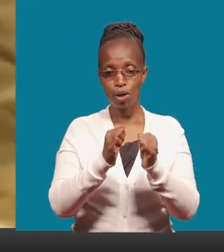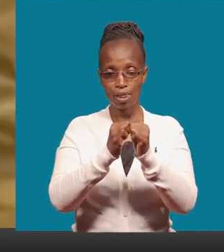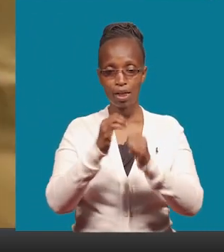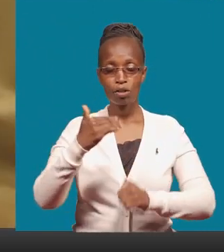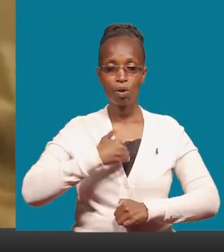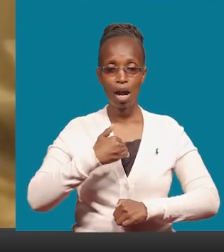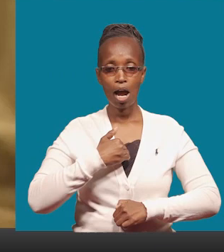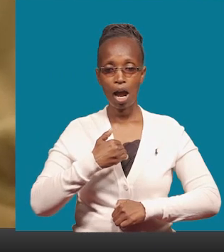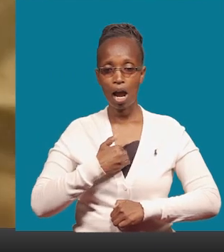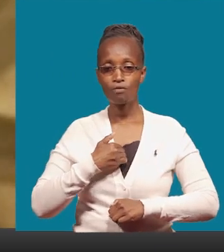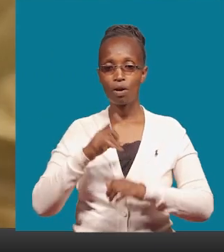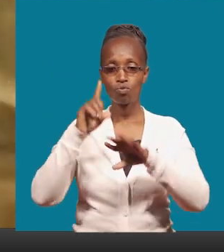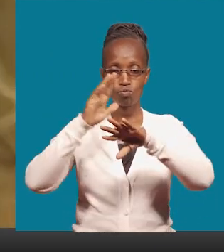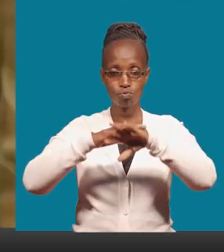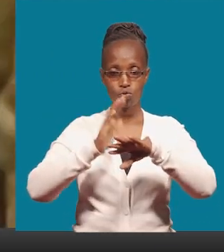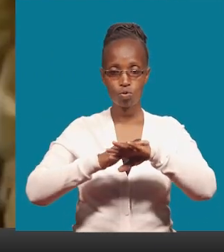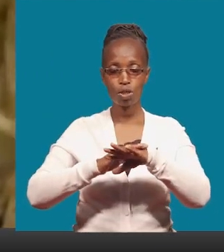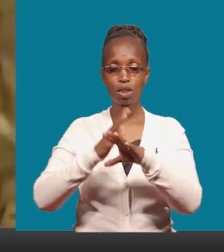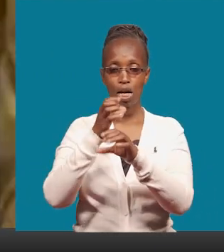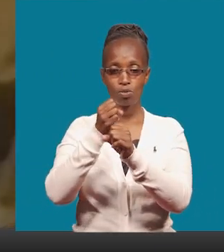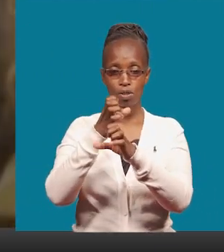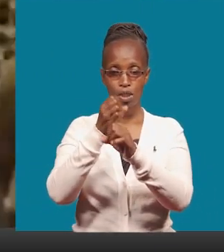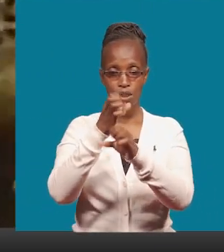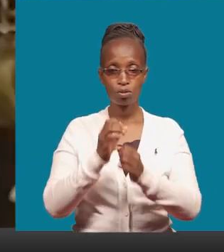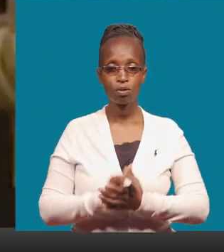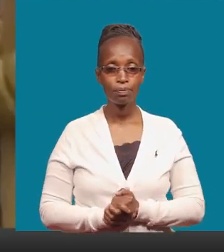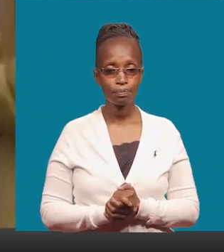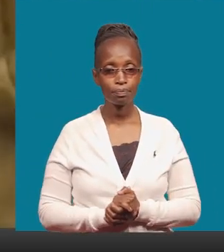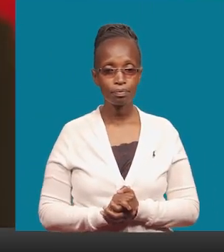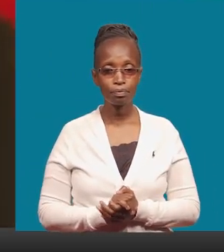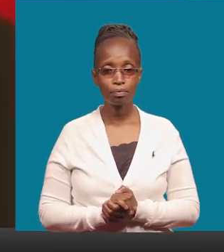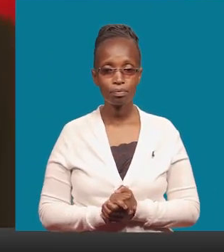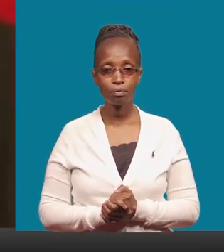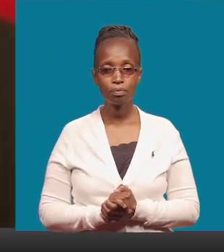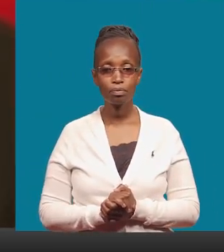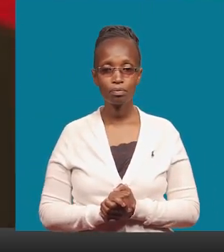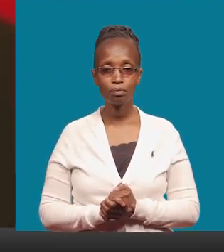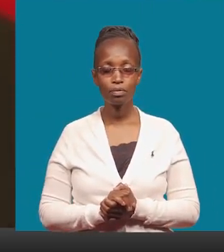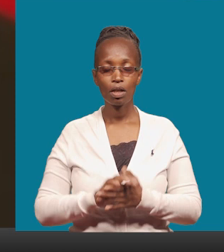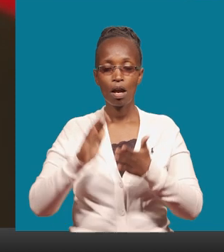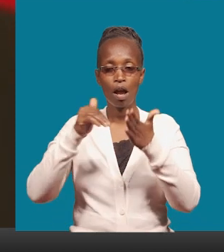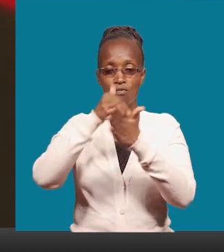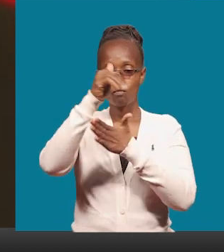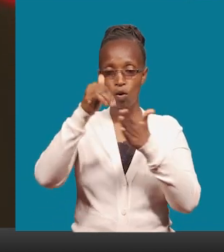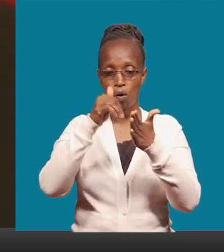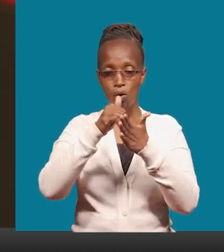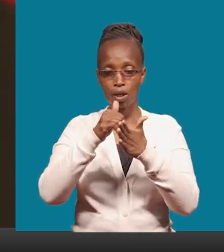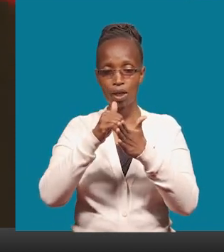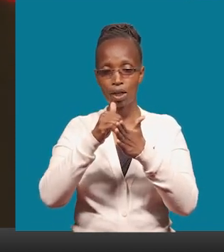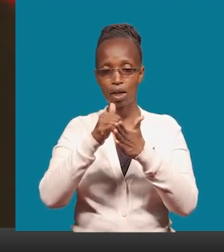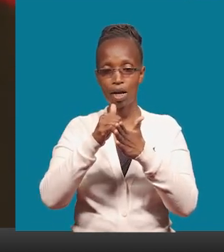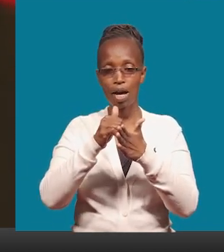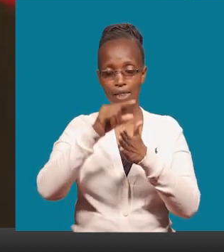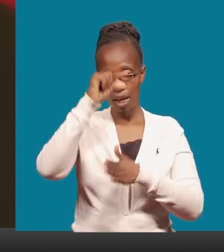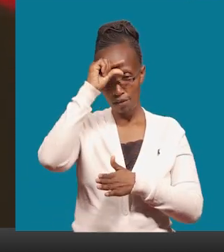nchini ili kuwe na ushirikiano mwema baina ya idara za serikali. You appropriate for